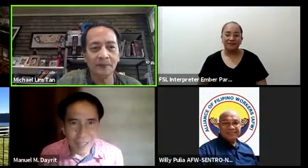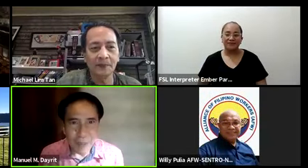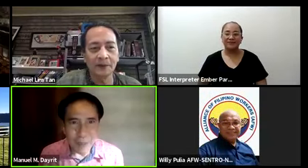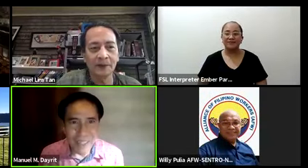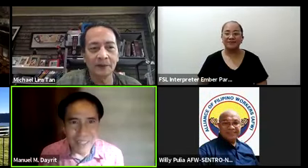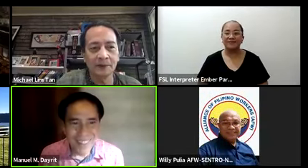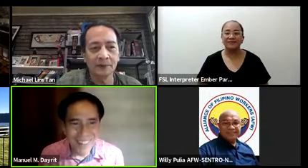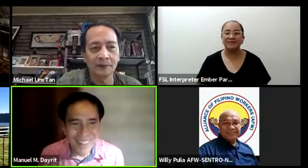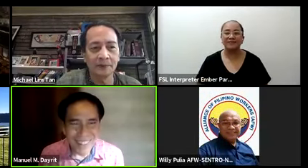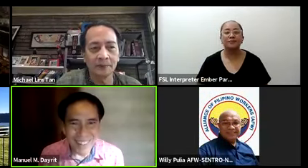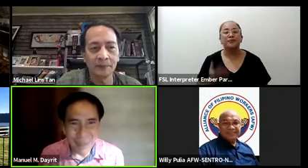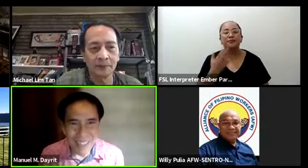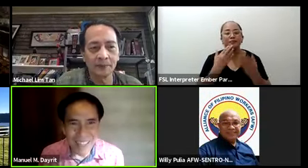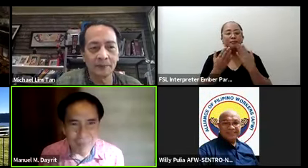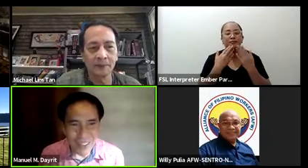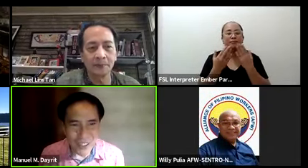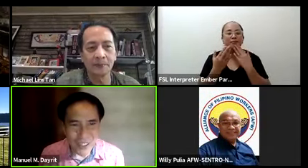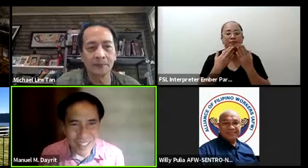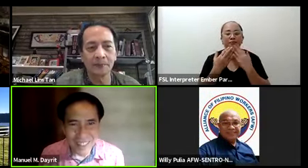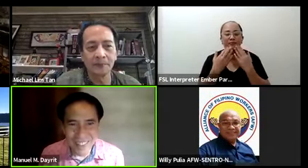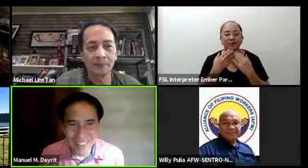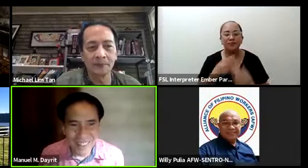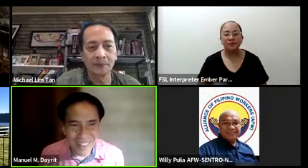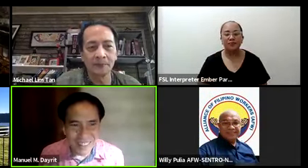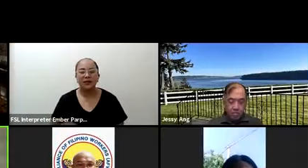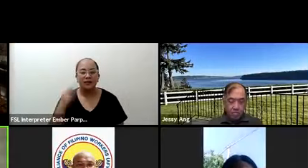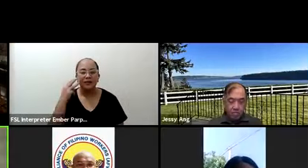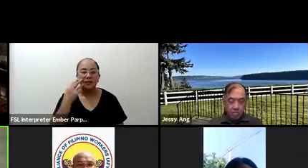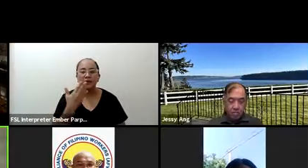Maraming salamat, Mike. Ang hapon sa inyong lahat.